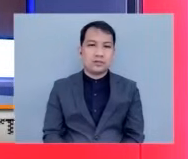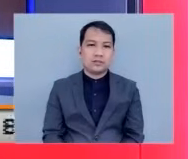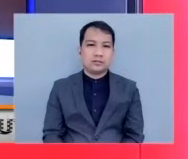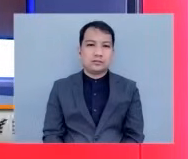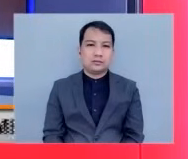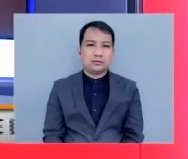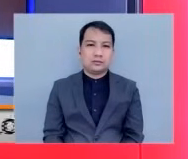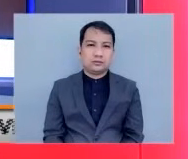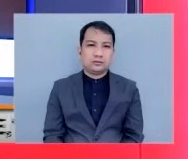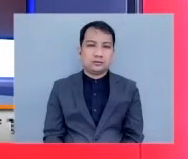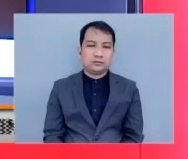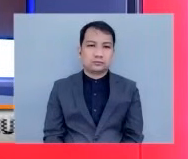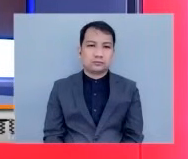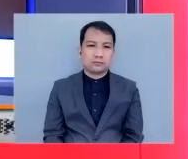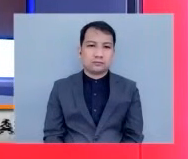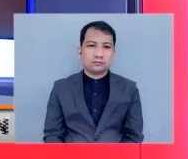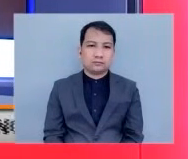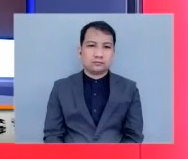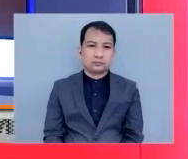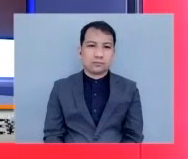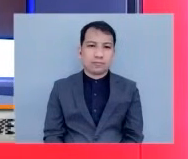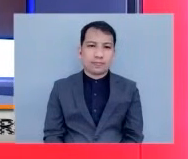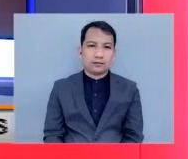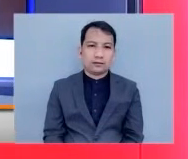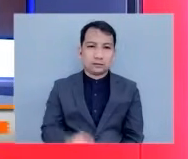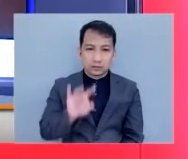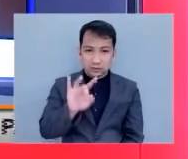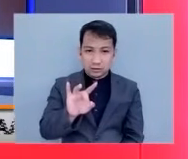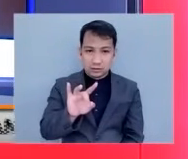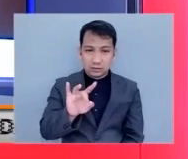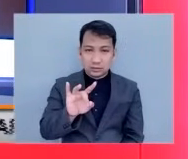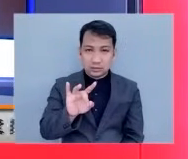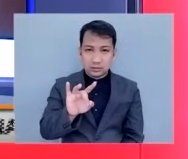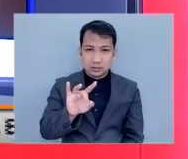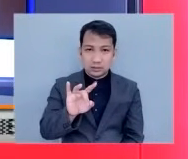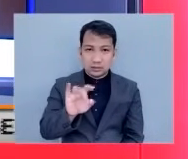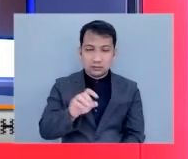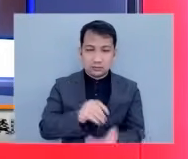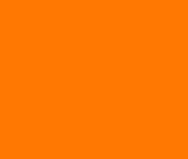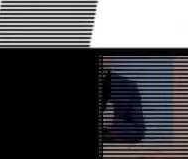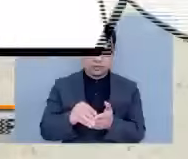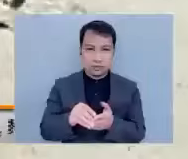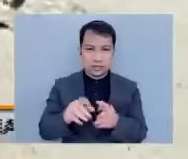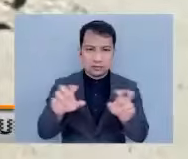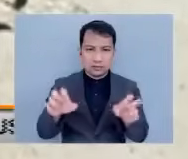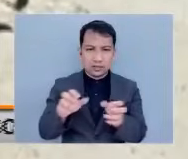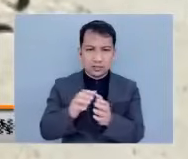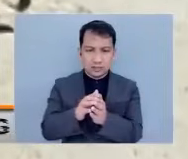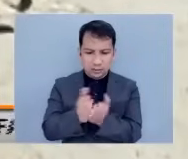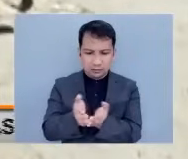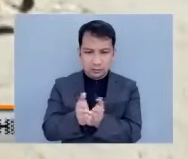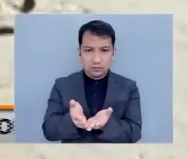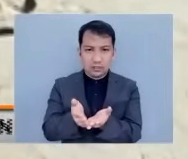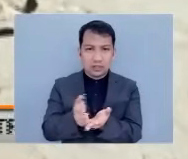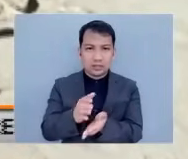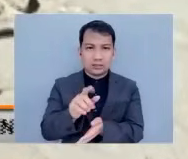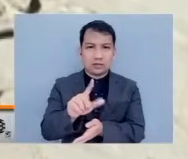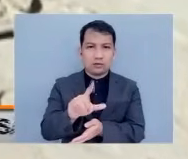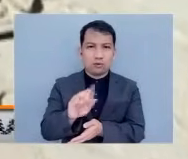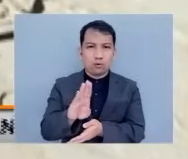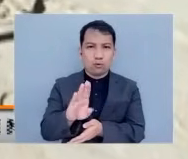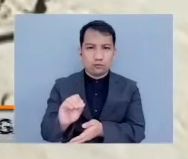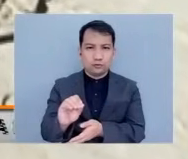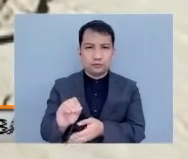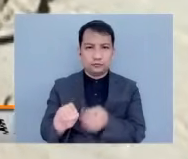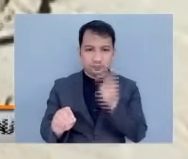mahigit 8,000 pisong alaga ng mga higanteng taklobo sa Balabac, Palawan. Ayon sa Philippine Coast Guard, Miyerkules ang matagpuan nila